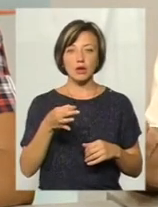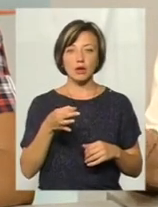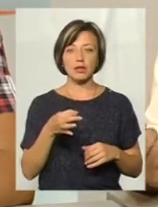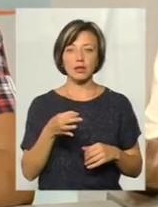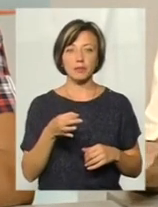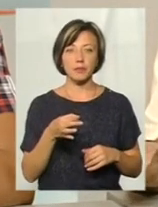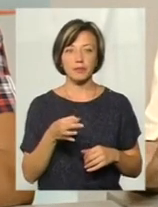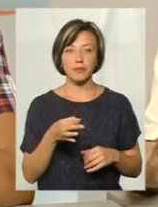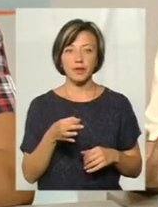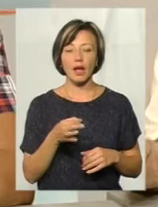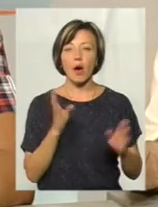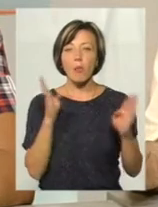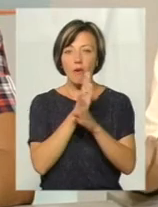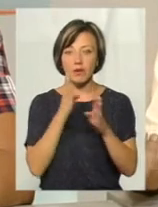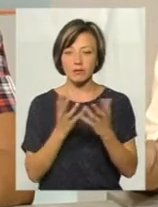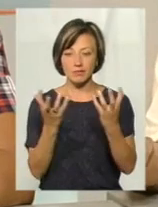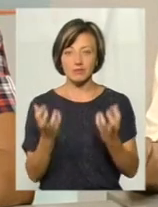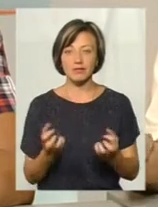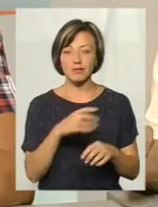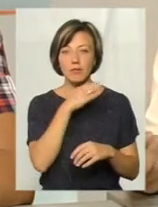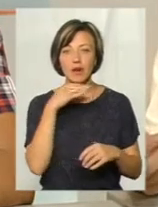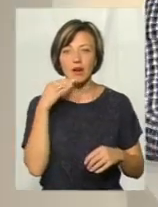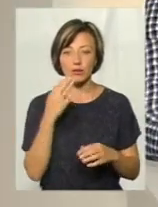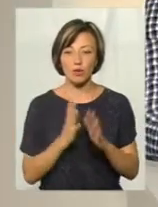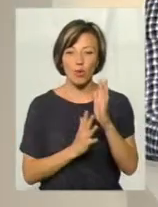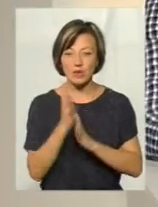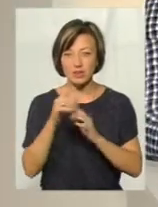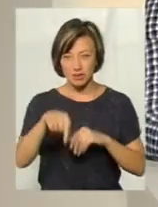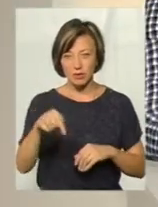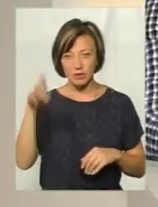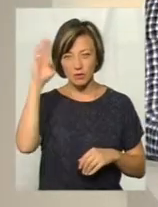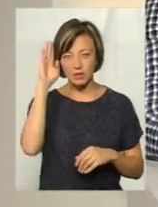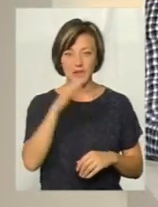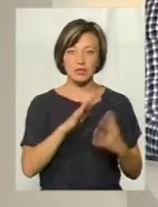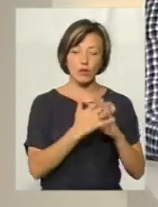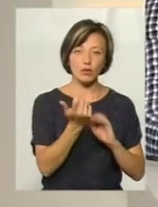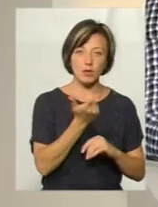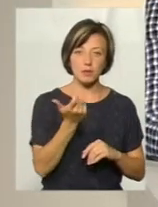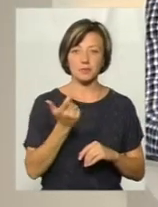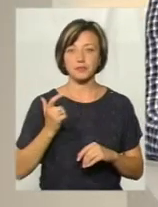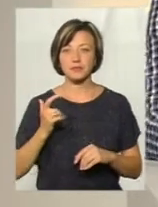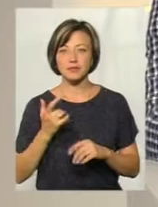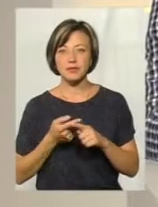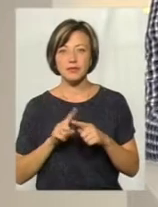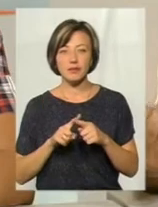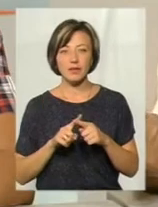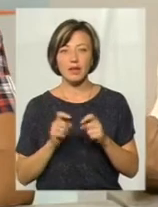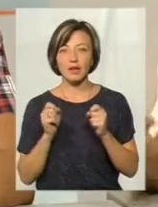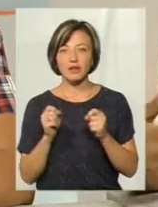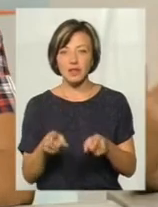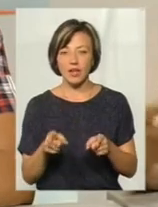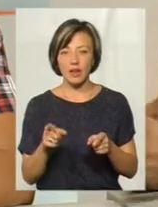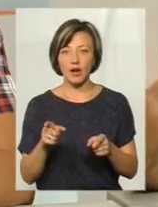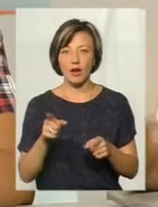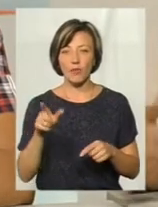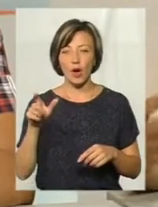дуже кисень бере, органіка скрізь. Я як в сільському господарстві, так і в приватних садибах органіка попадає в річку, і вона забирає